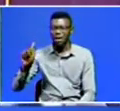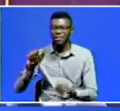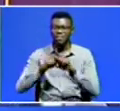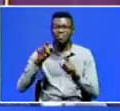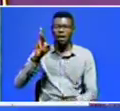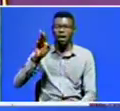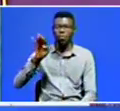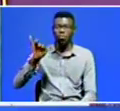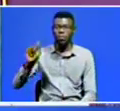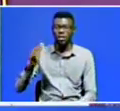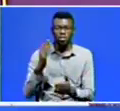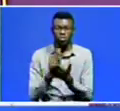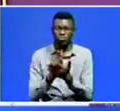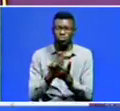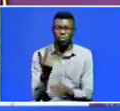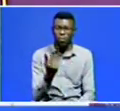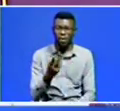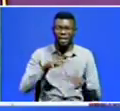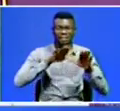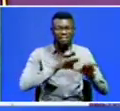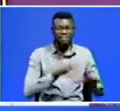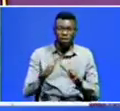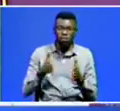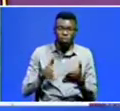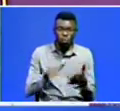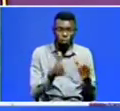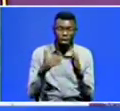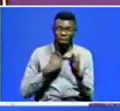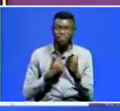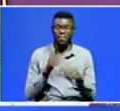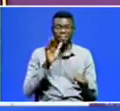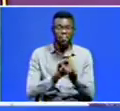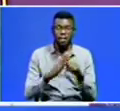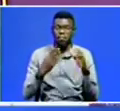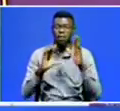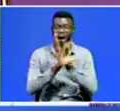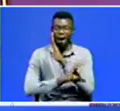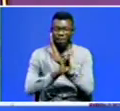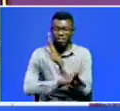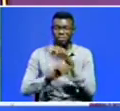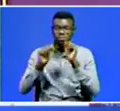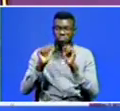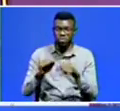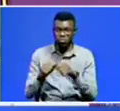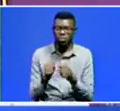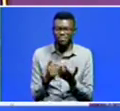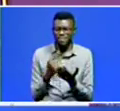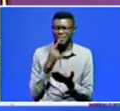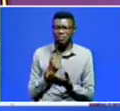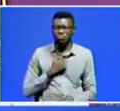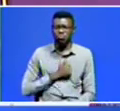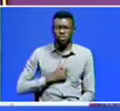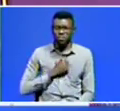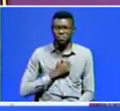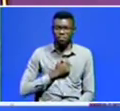really suffered. There are many ways we can be able as a country to say we are sorry. I don't believe it